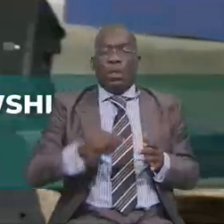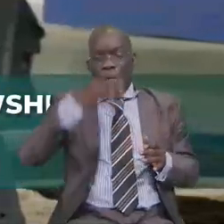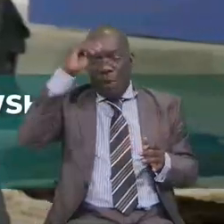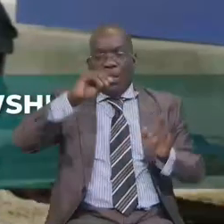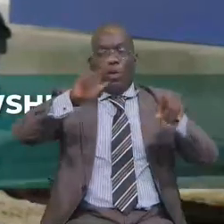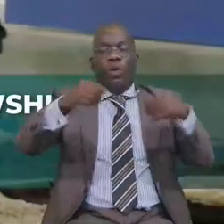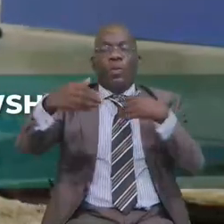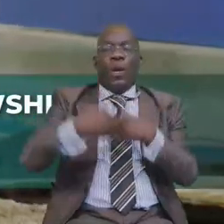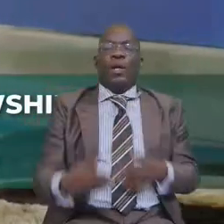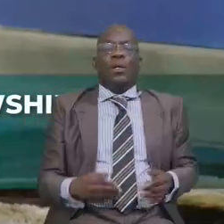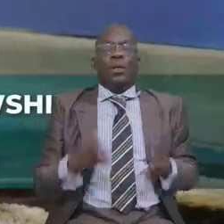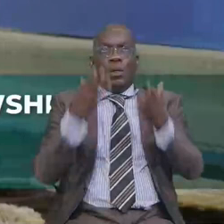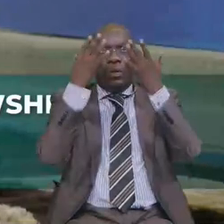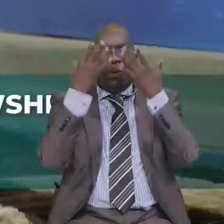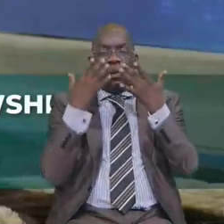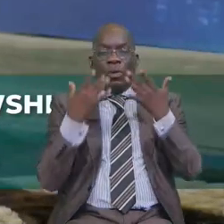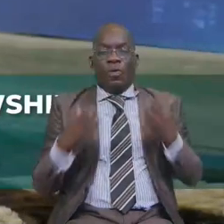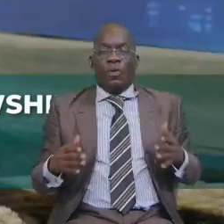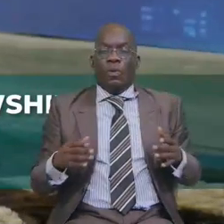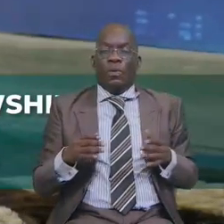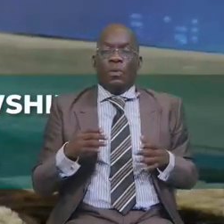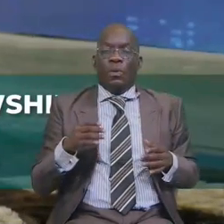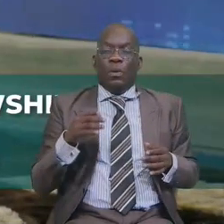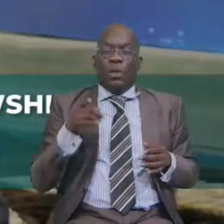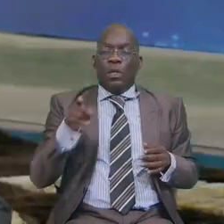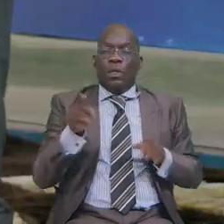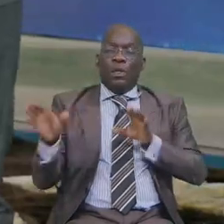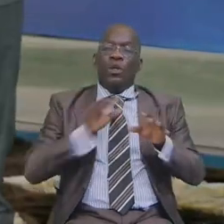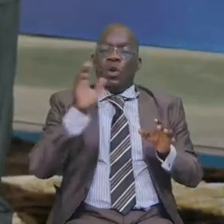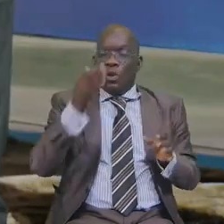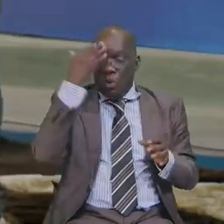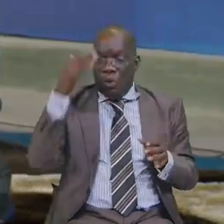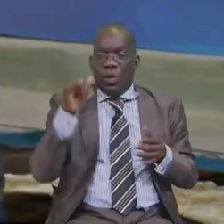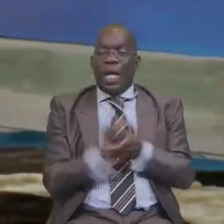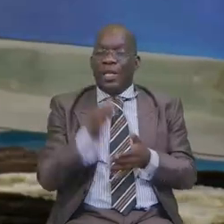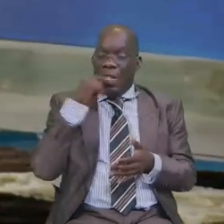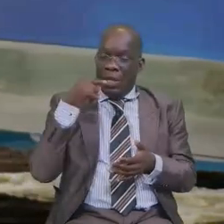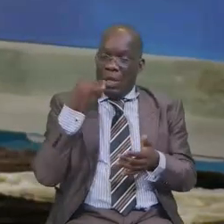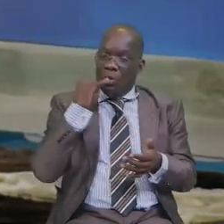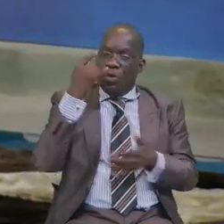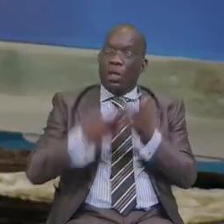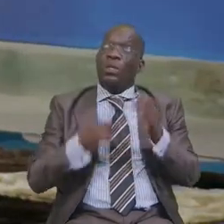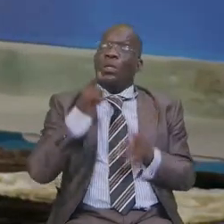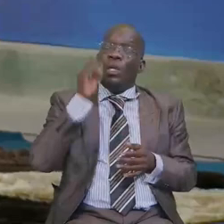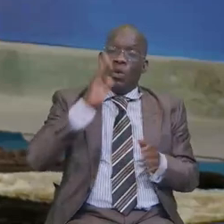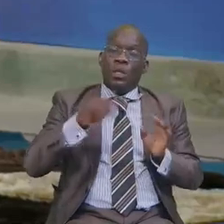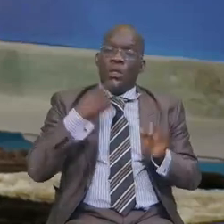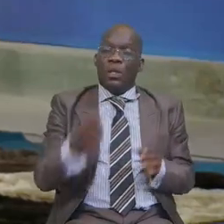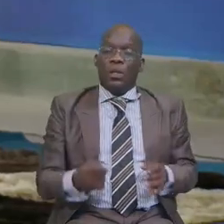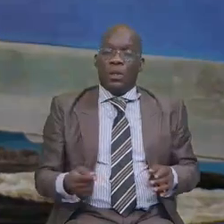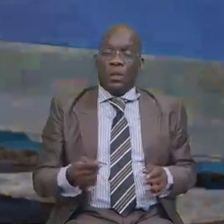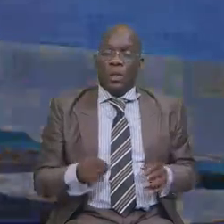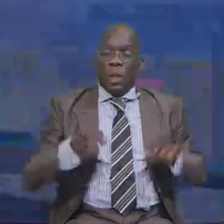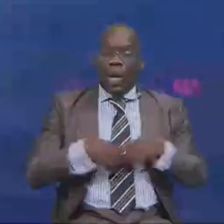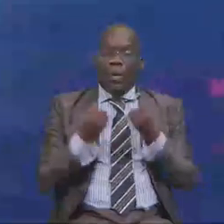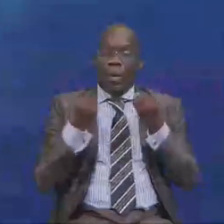triste. Je ne savais pas que c'est ce qu'il allait dire. Ah, je ne savais pas que c'est ce qu'il allait demander. Il y a des